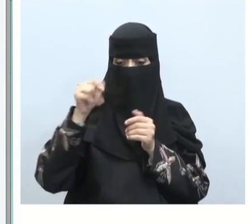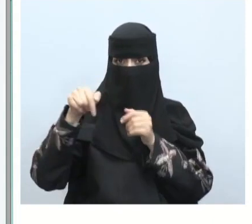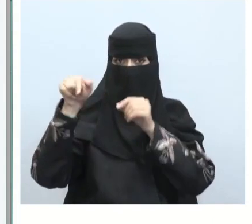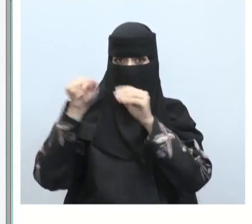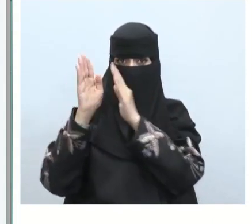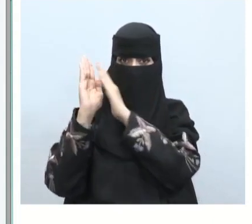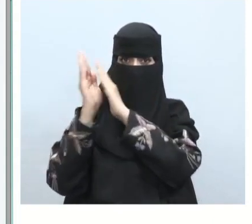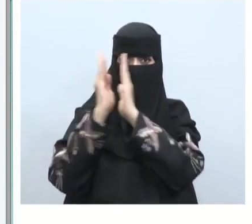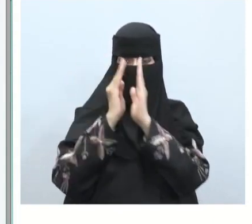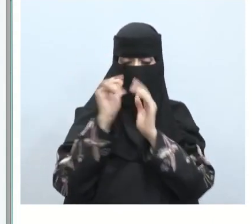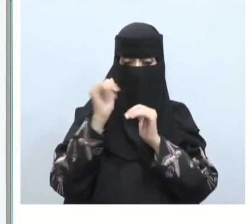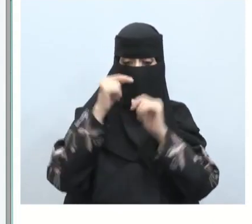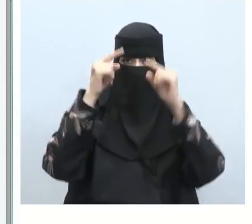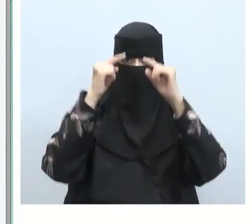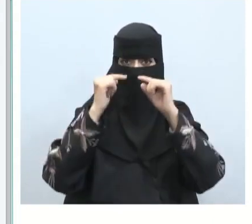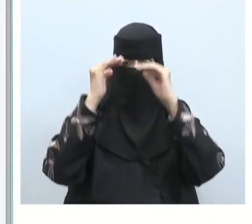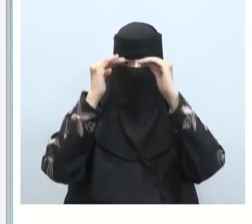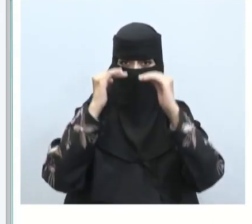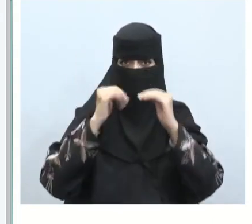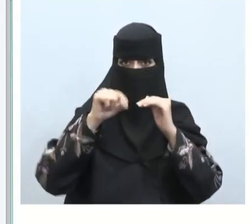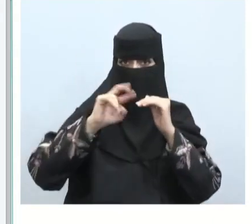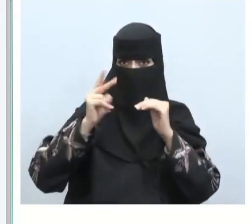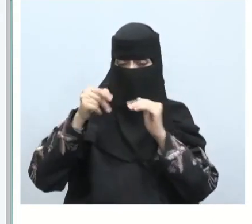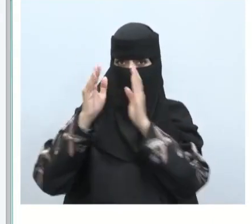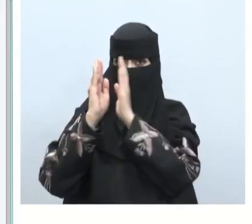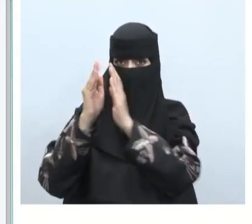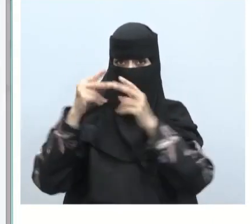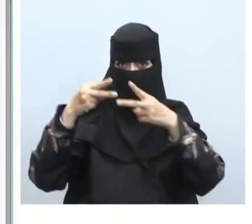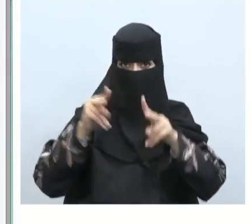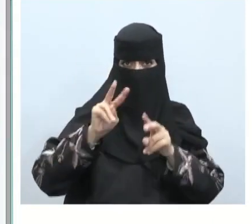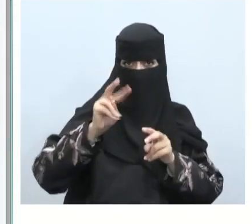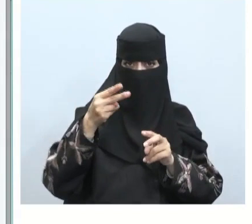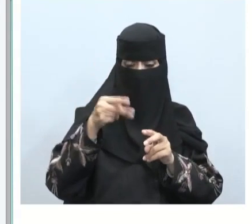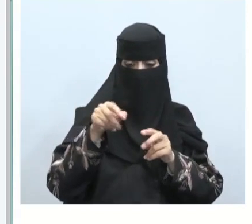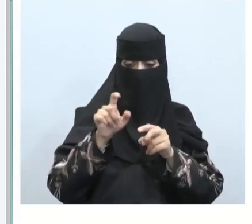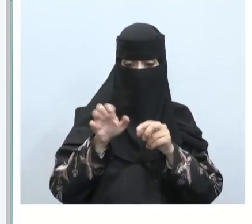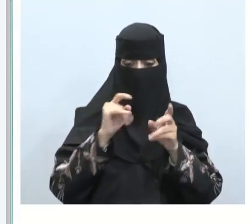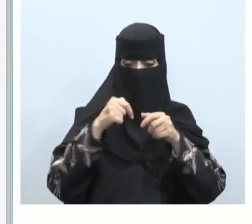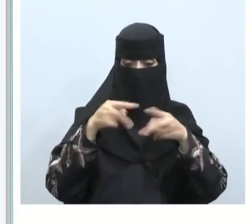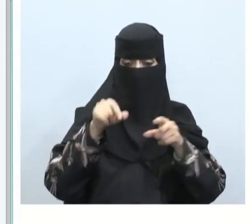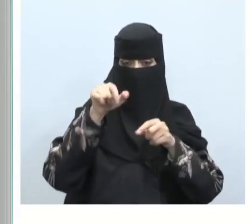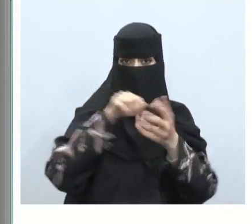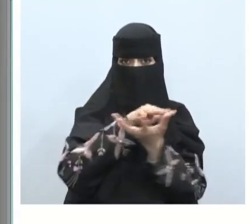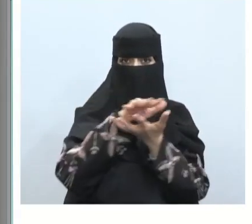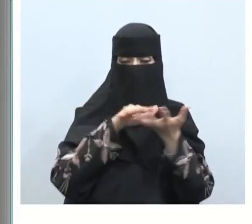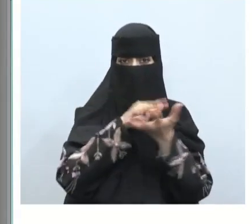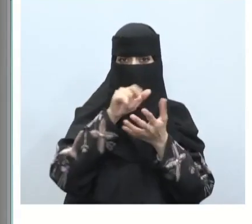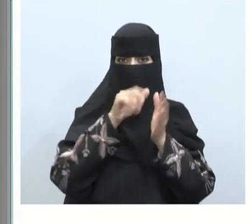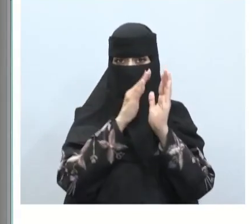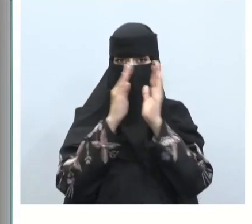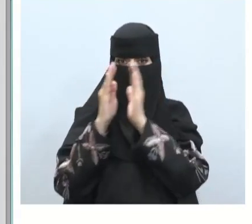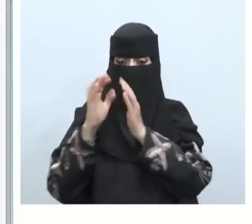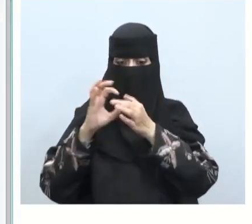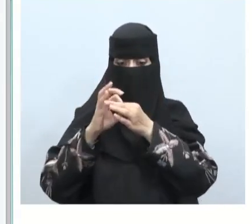درايف من التبويب ملفاتي نفتح المجلد بنقرتين ثم من جديد تحميل